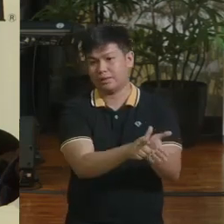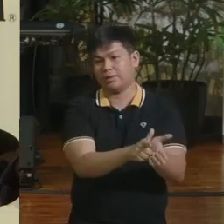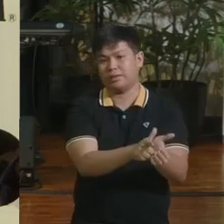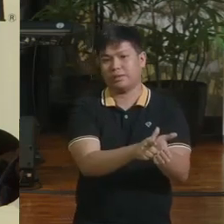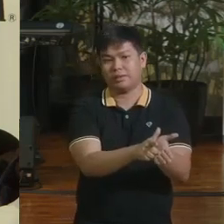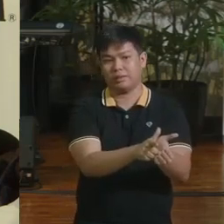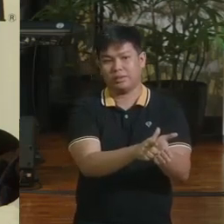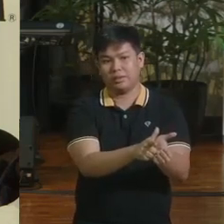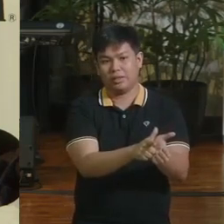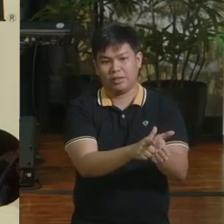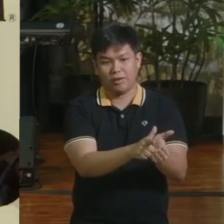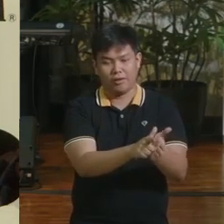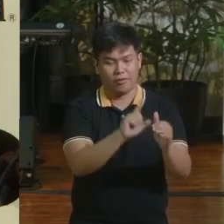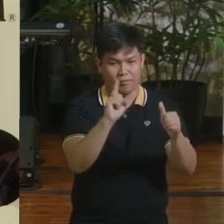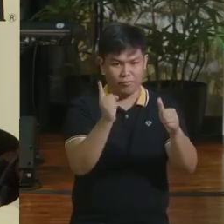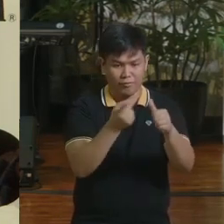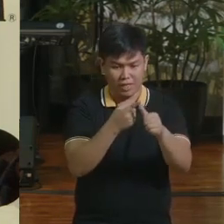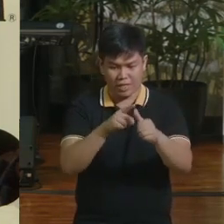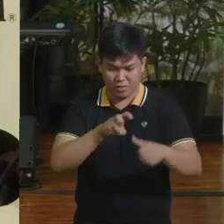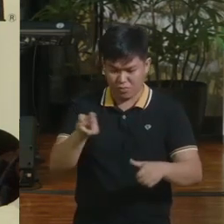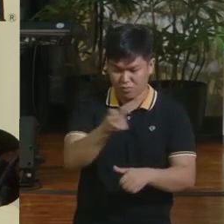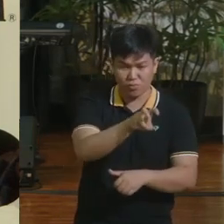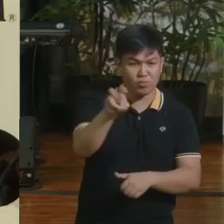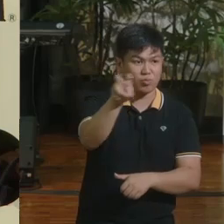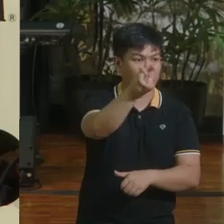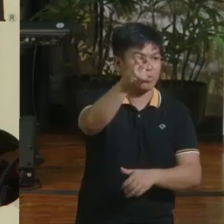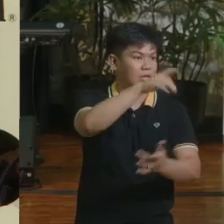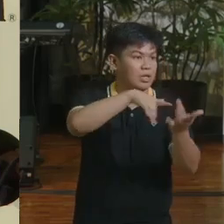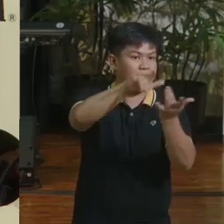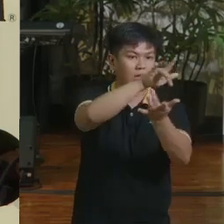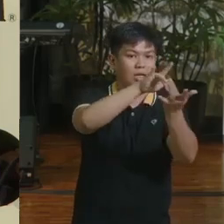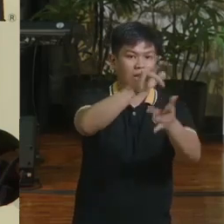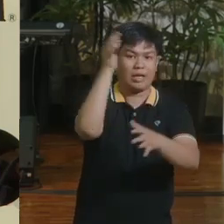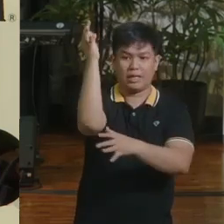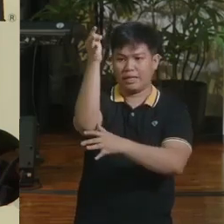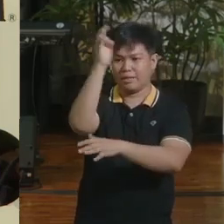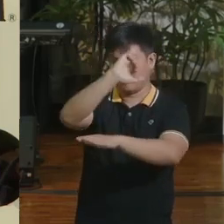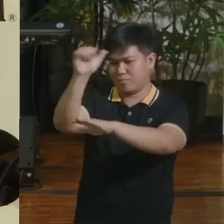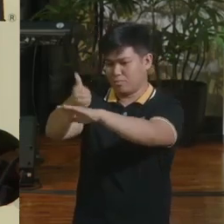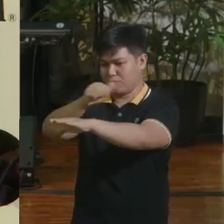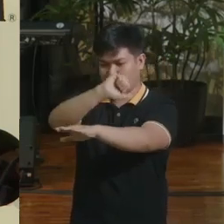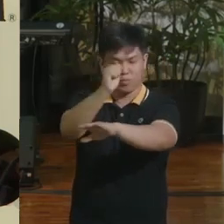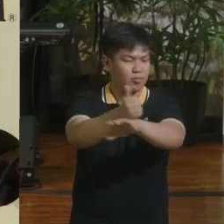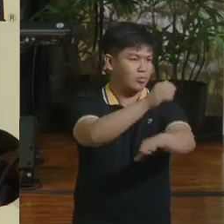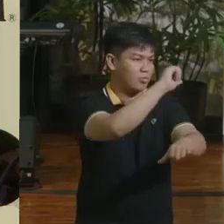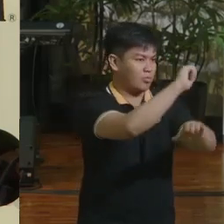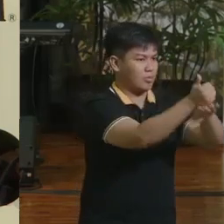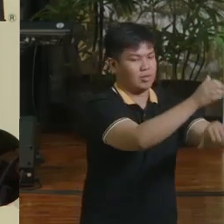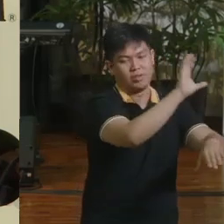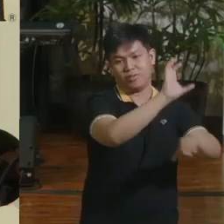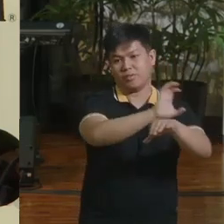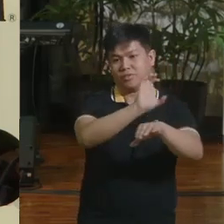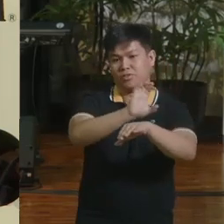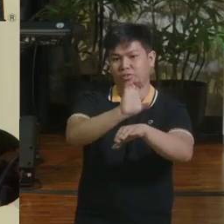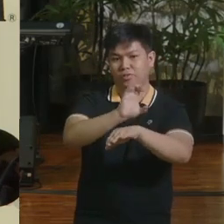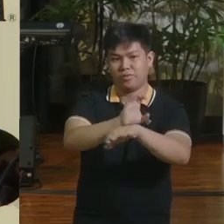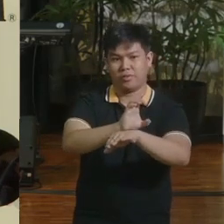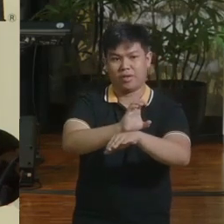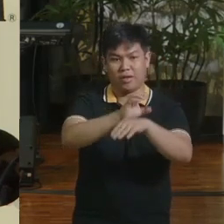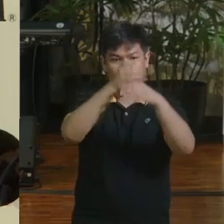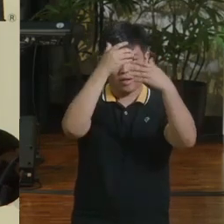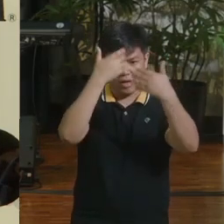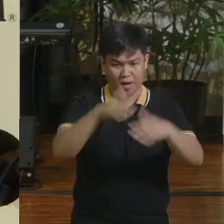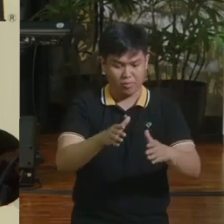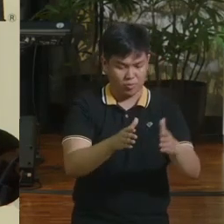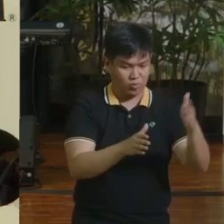in between yung first missionary journey, no, na nangyari around 35